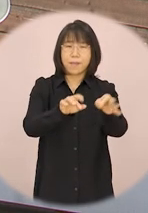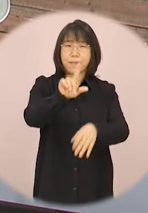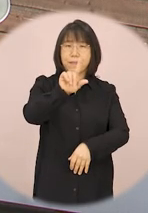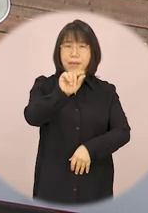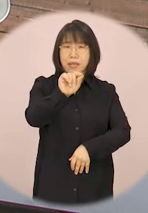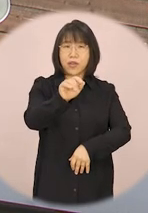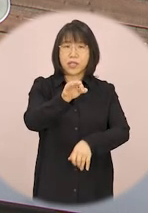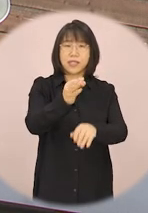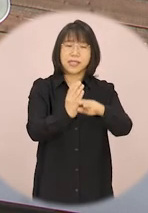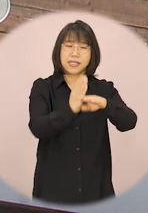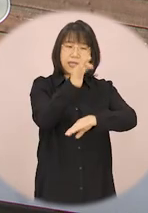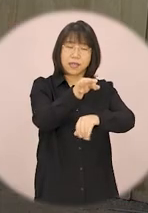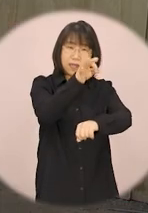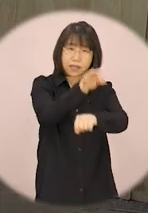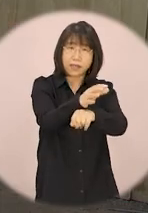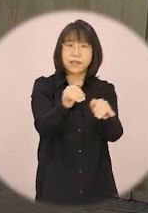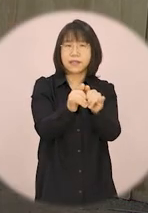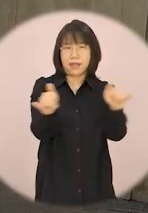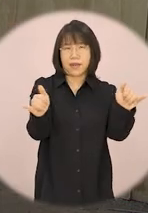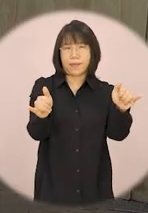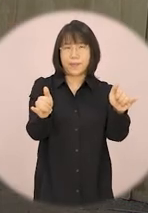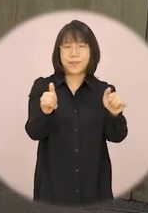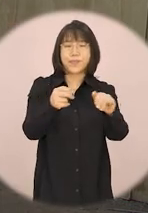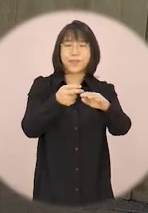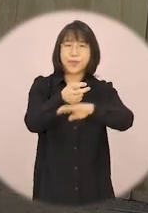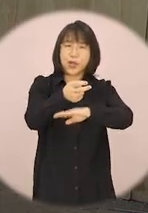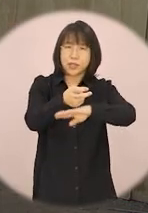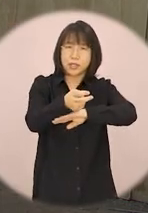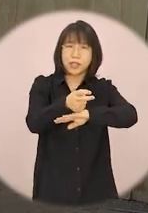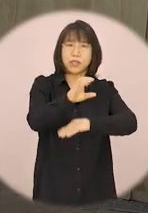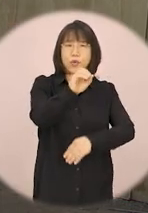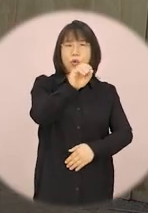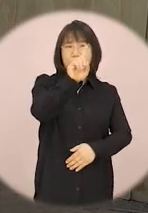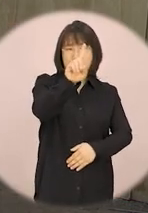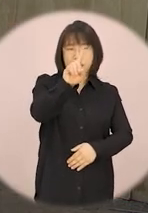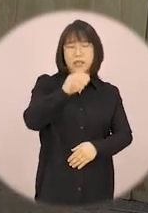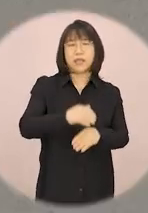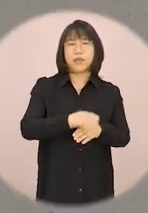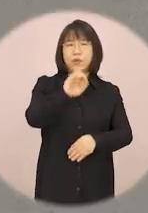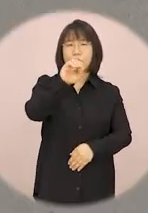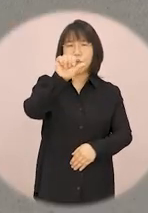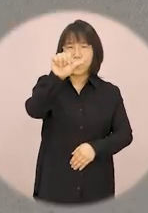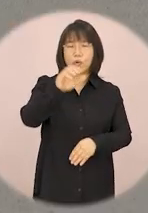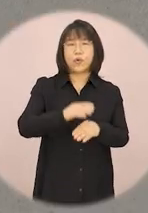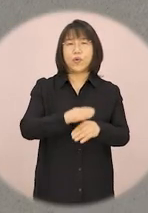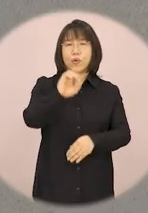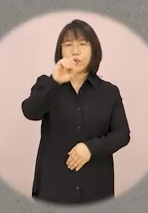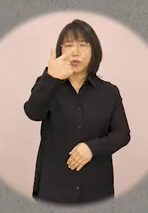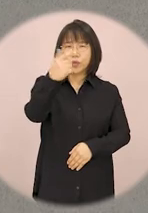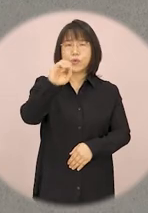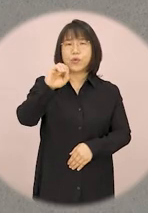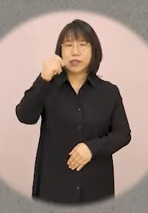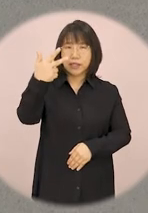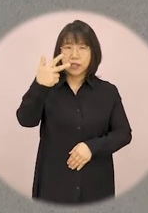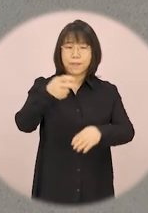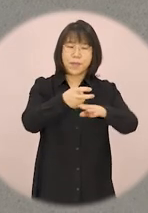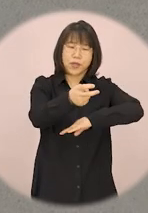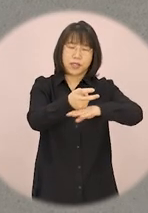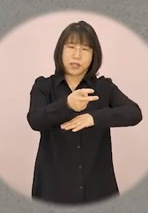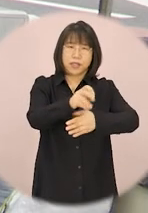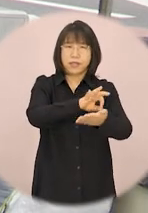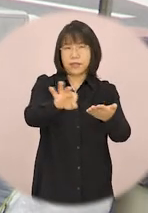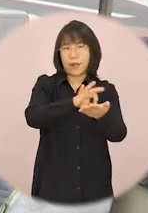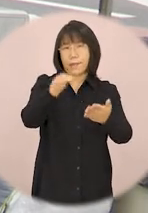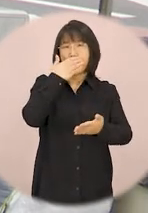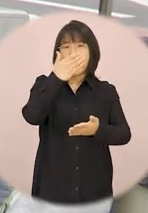이상 구입하면 마이 벗을 무료 승차권을 받을 수 있고 강서 010 3번 단서 050 6번 강서 0